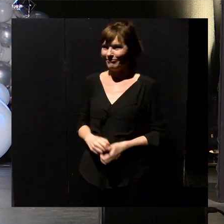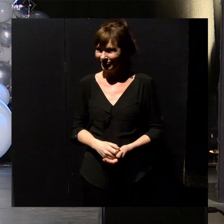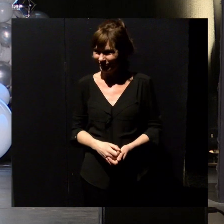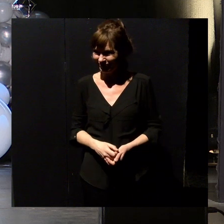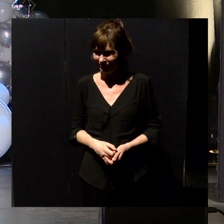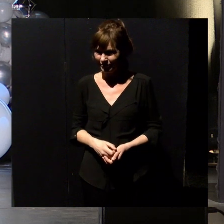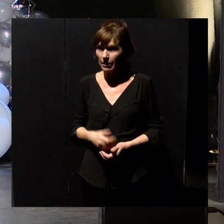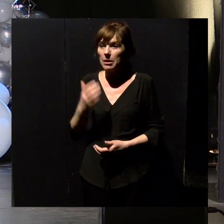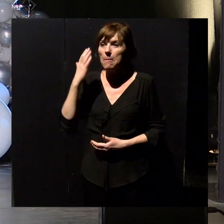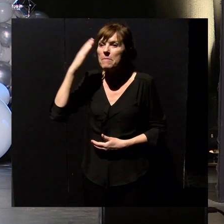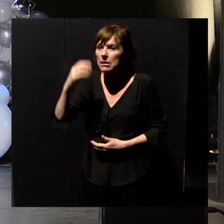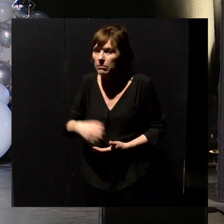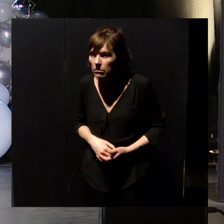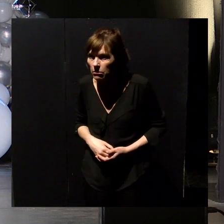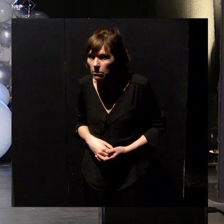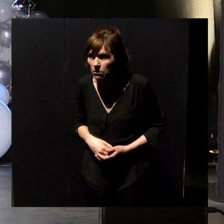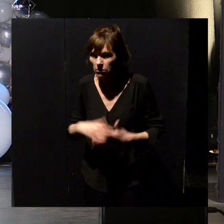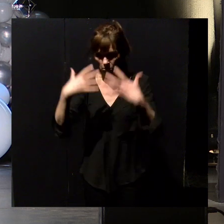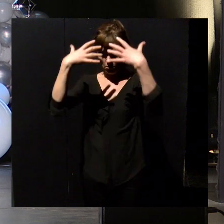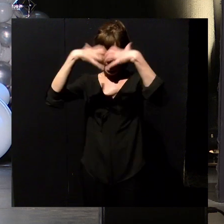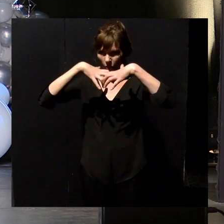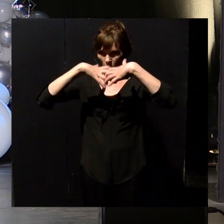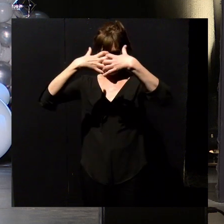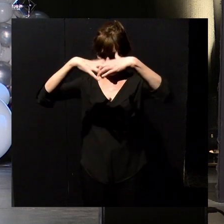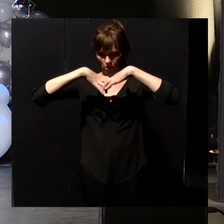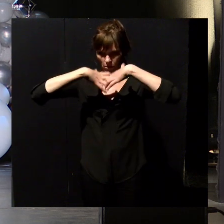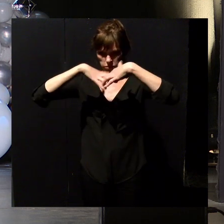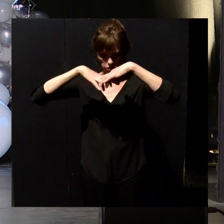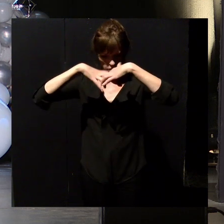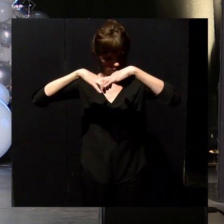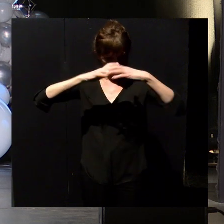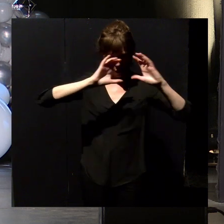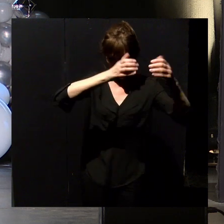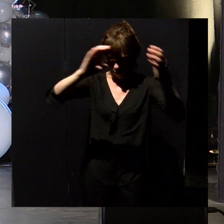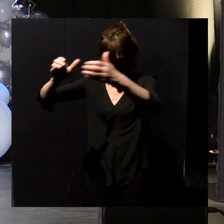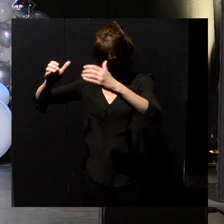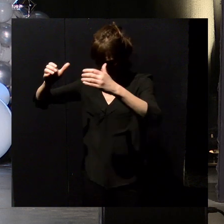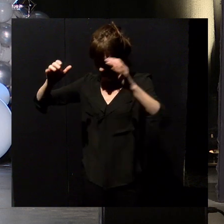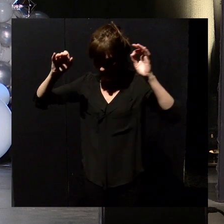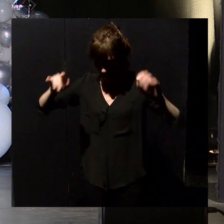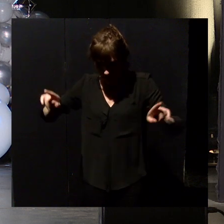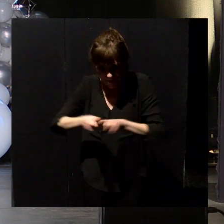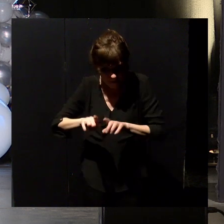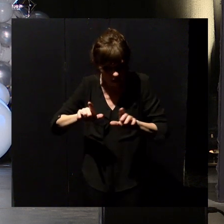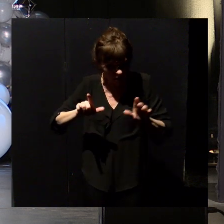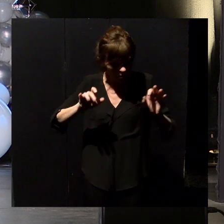quand une partie de ces neurones va se mettre à faire la même note au même moment?